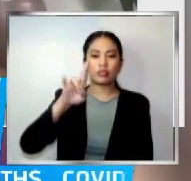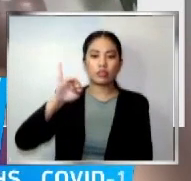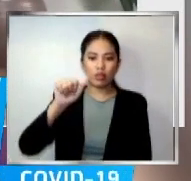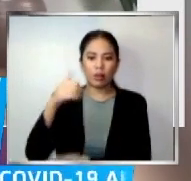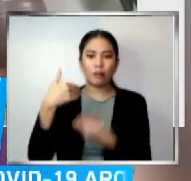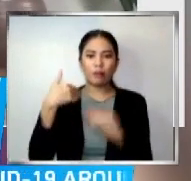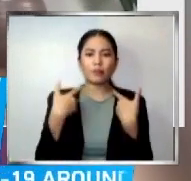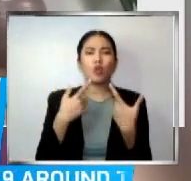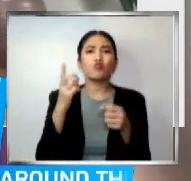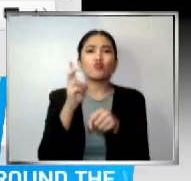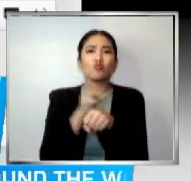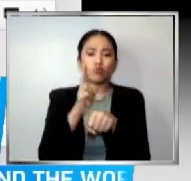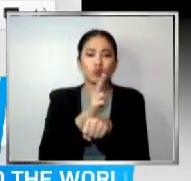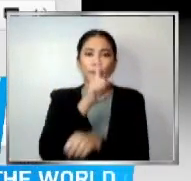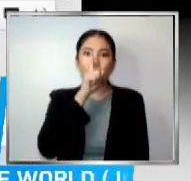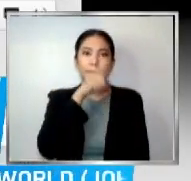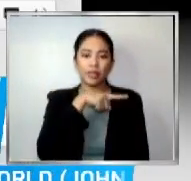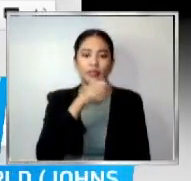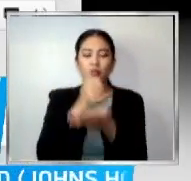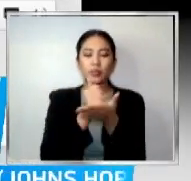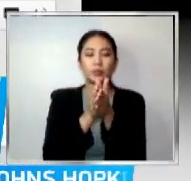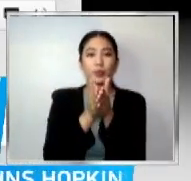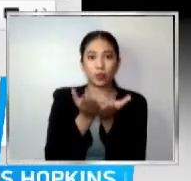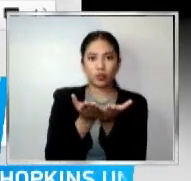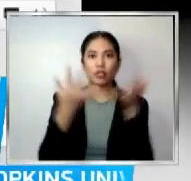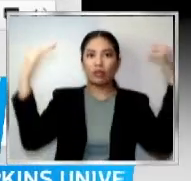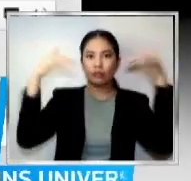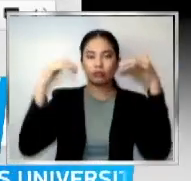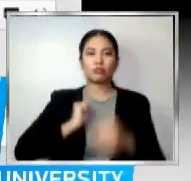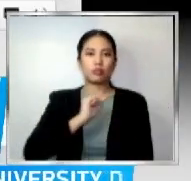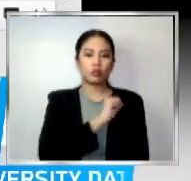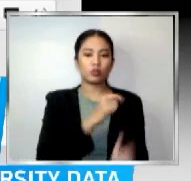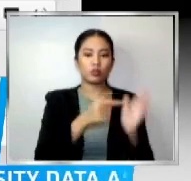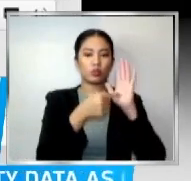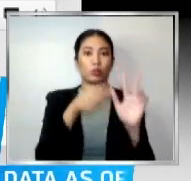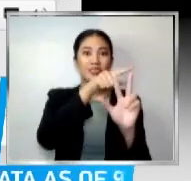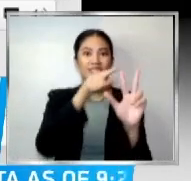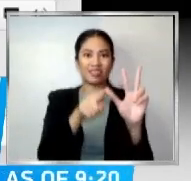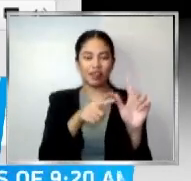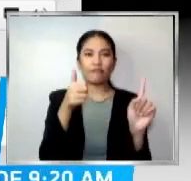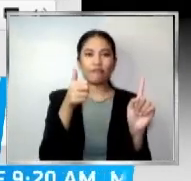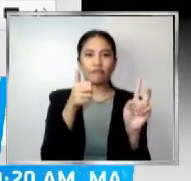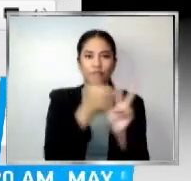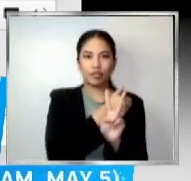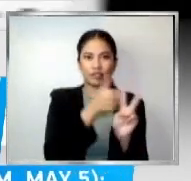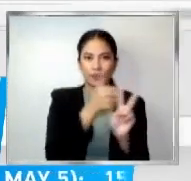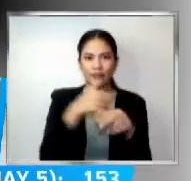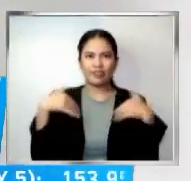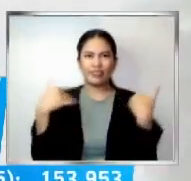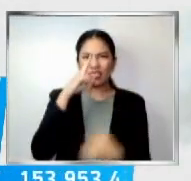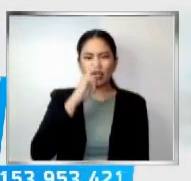Children ukol sa outbound pastillas. Iprinisinta nila ang tatlong biktima. Ang pinakabatang si Lenlen, 14 anyos lang nang ipuslit pa